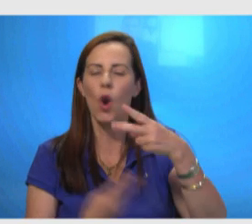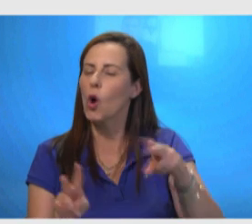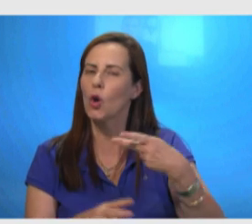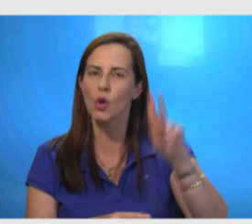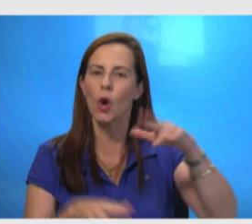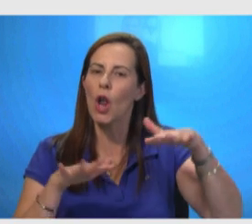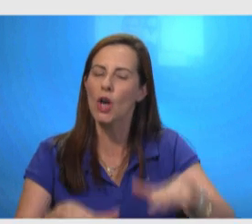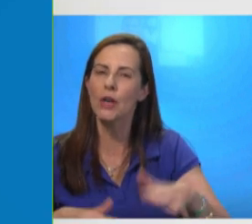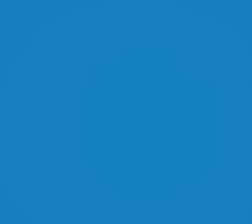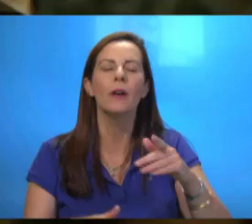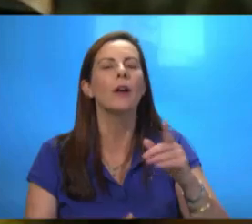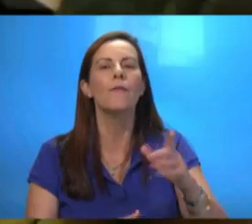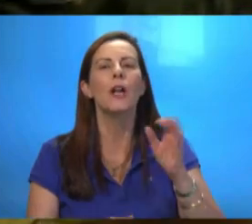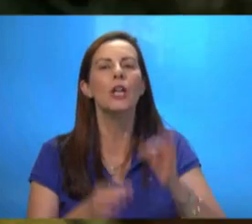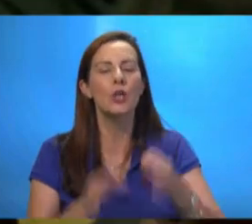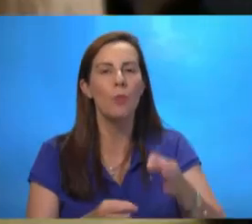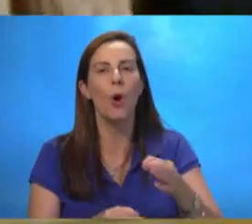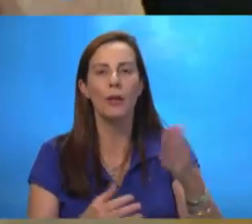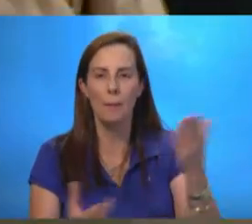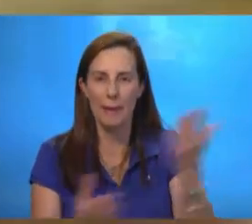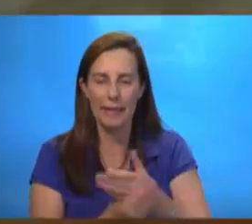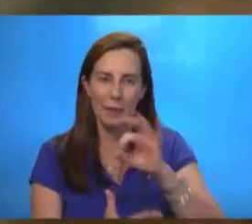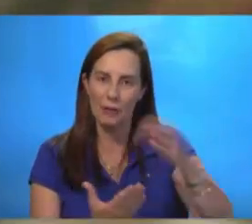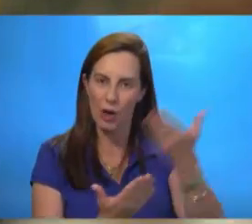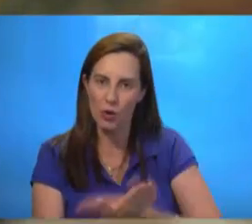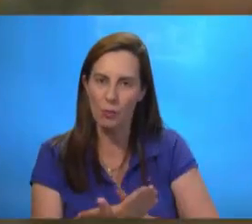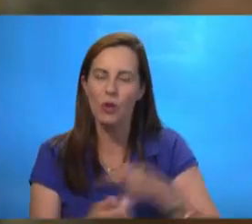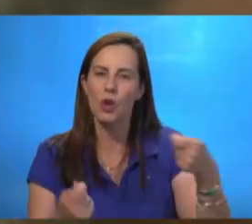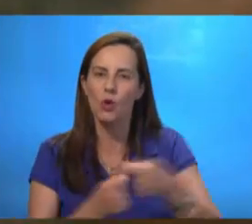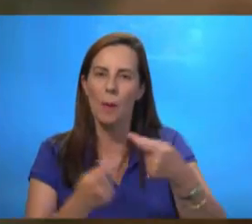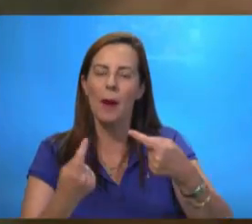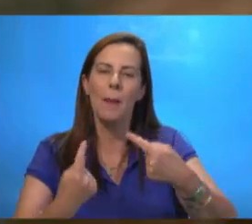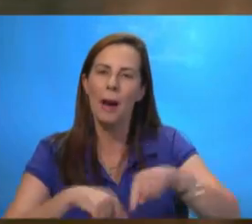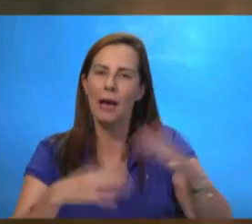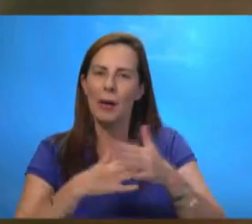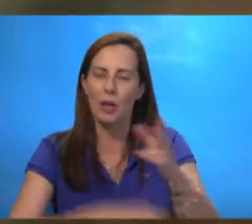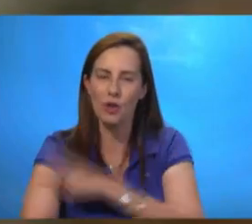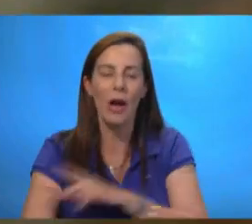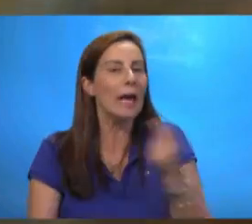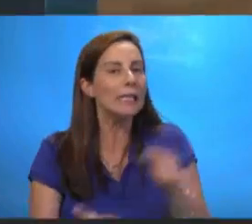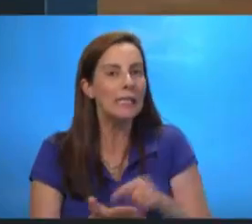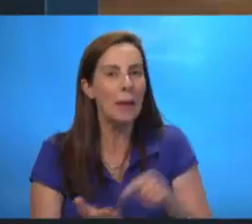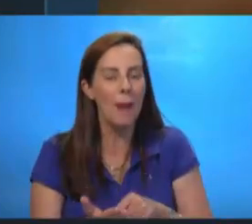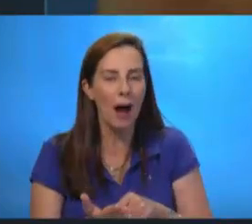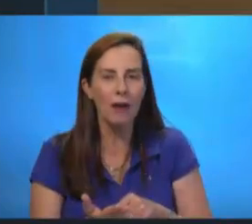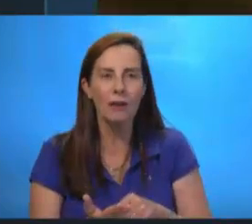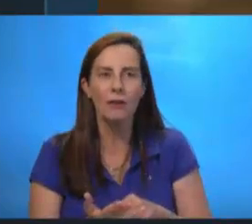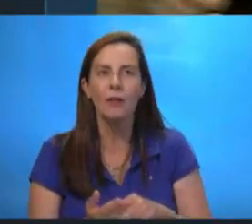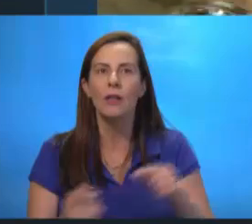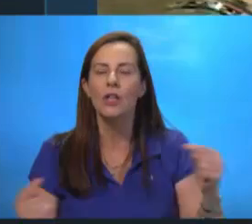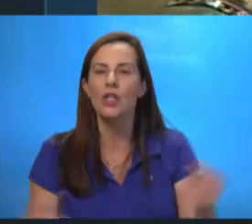לשבת בדין ולשפוט בתיקים ובכתבי אישום שנוגעים למחלקה לחקירות שוטרים. הסיבה, כשרב עם ראשת